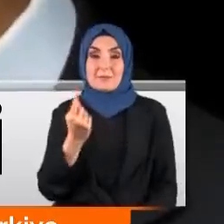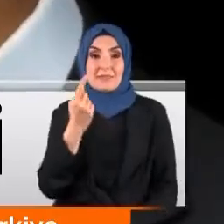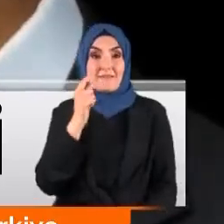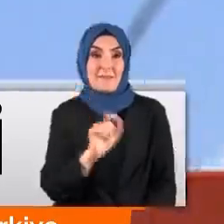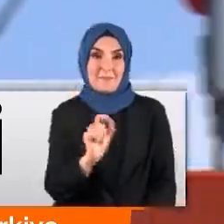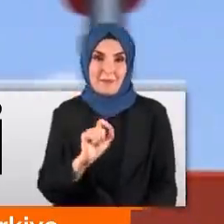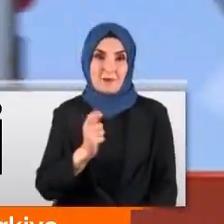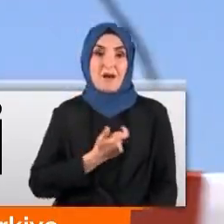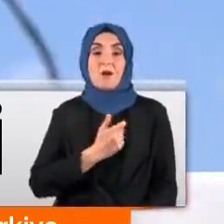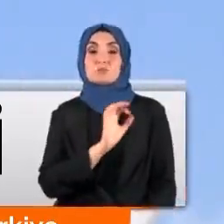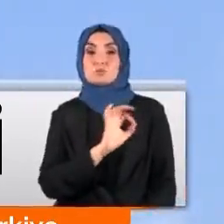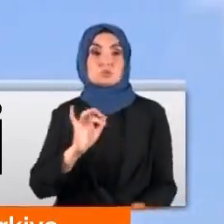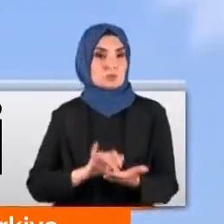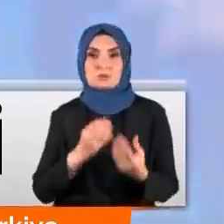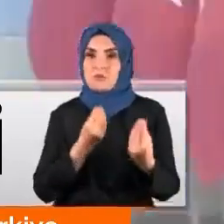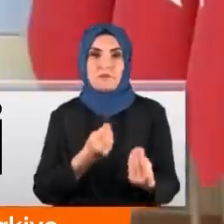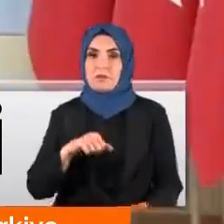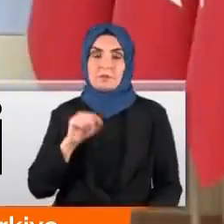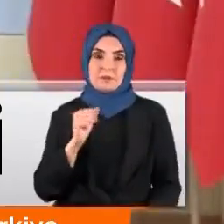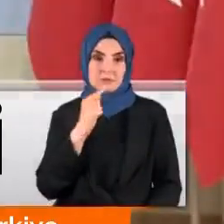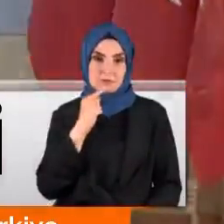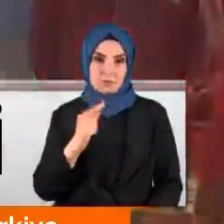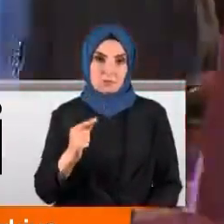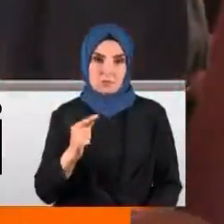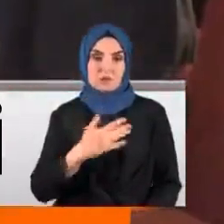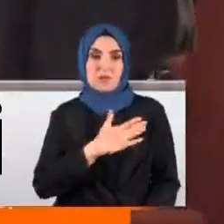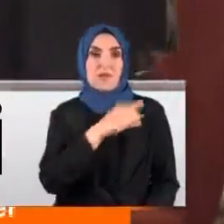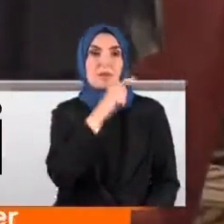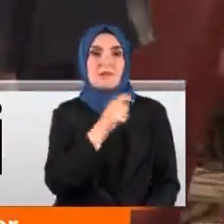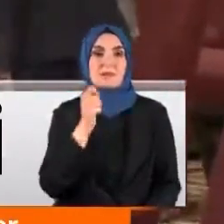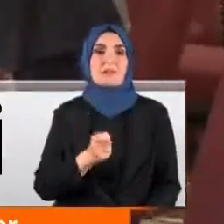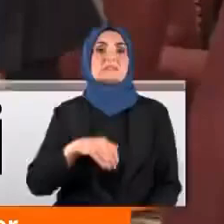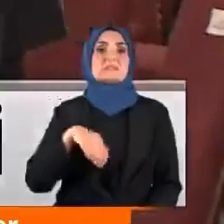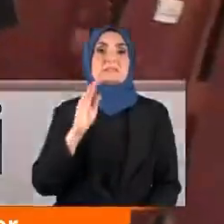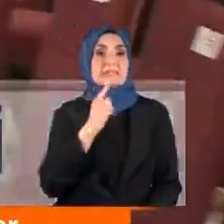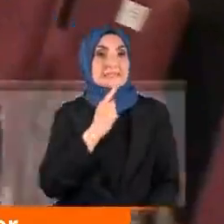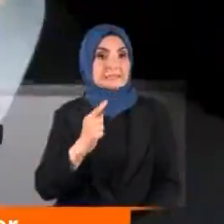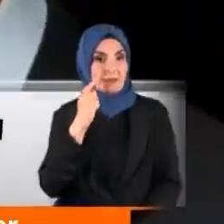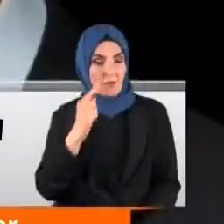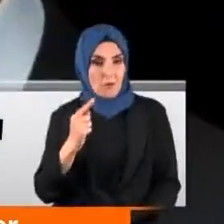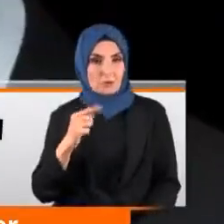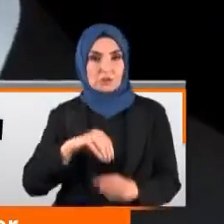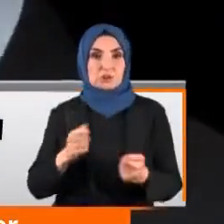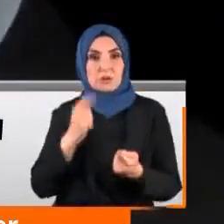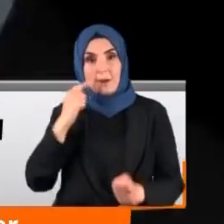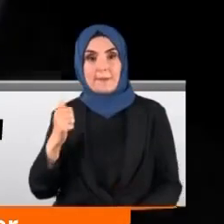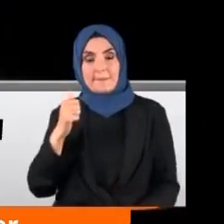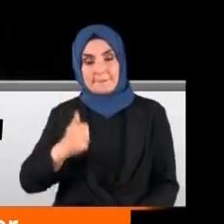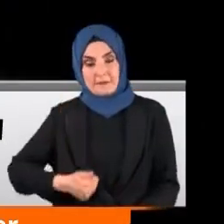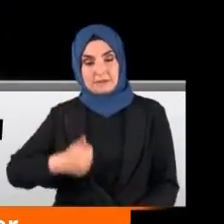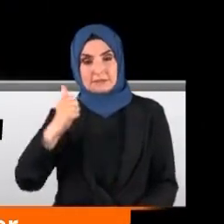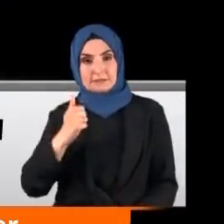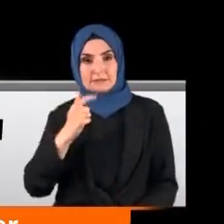ceza verilemez. CHP'nin asılsız iddiasına İçişleri Bakanı Süleyman Soylu çok sert tepki gösterdi. Hatta bir video